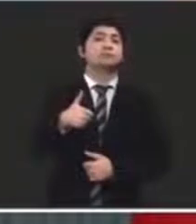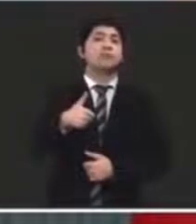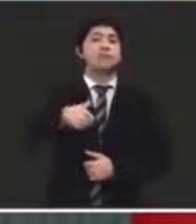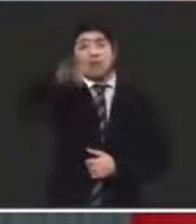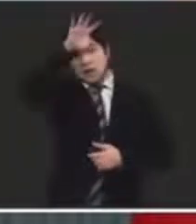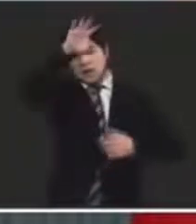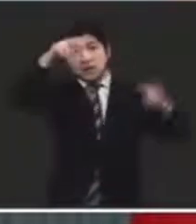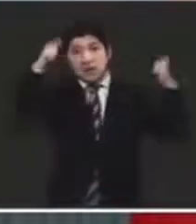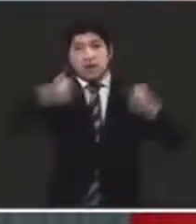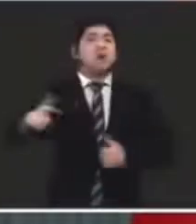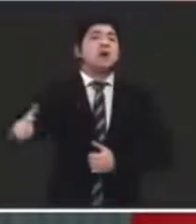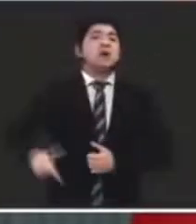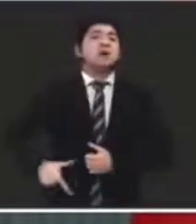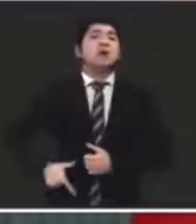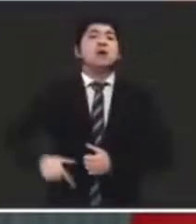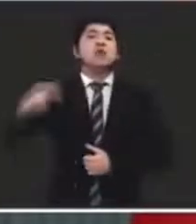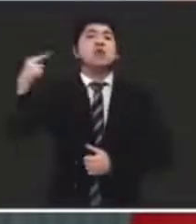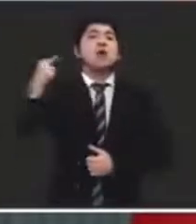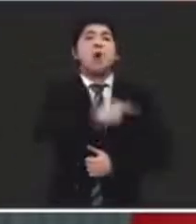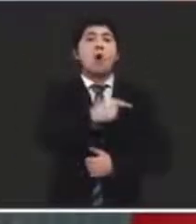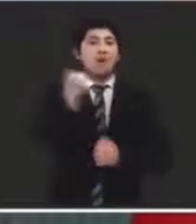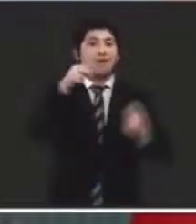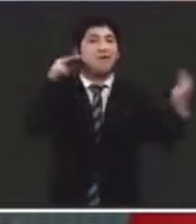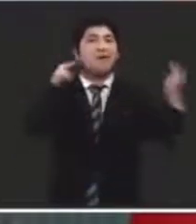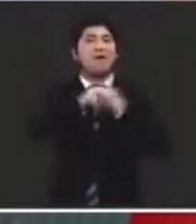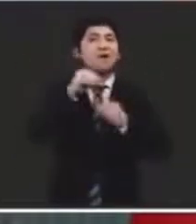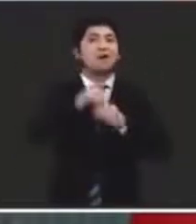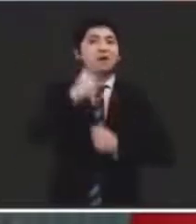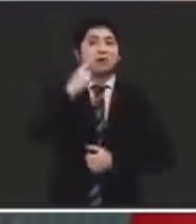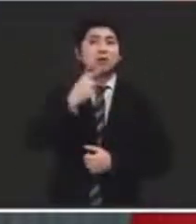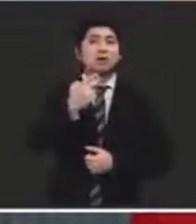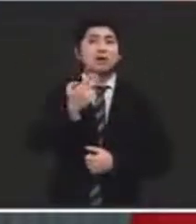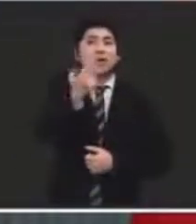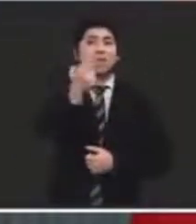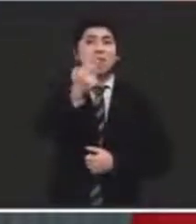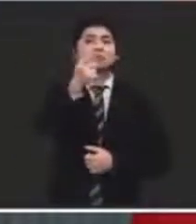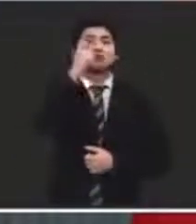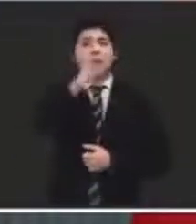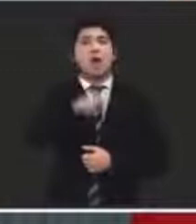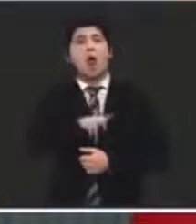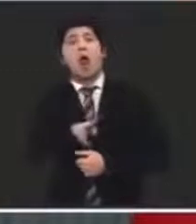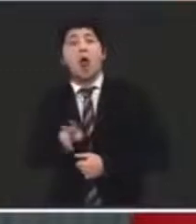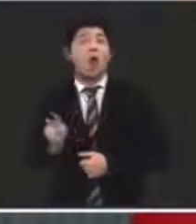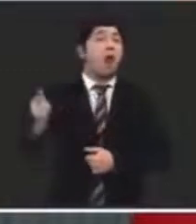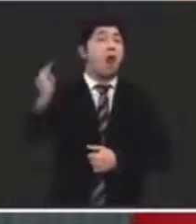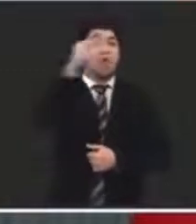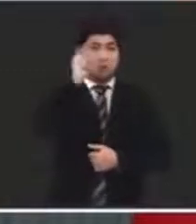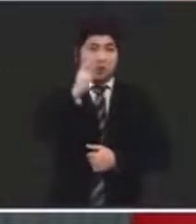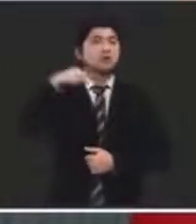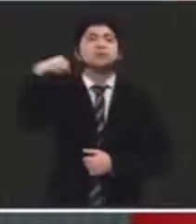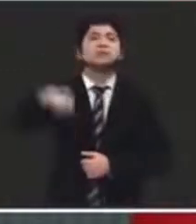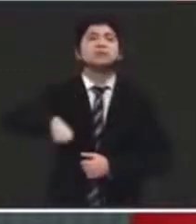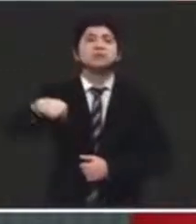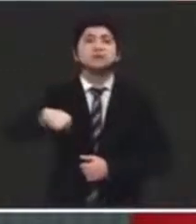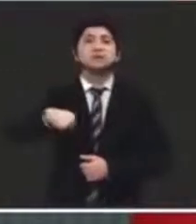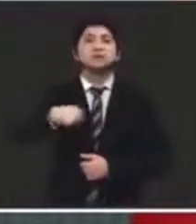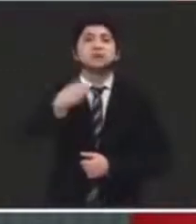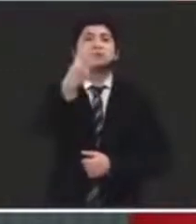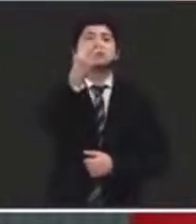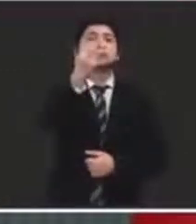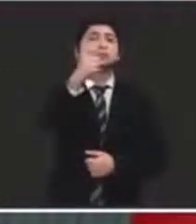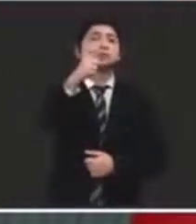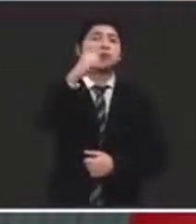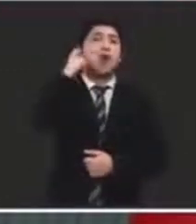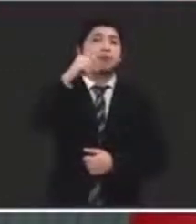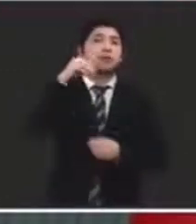İstanbul'dan İzmir'e de otoyoldan 7-7,5 saatte gidilirken şimdi üç buçuk